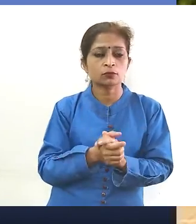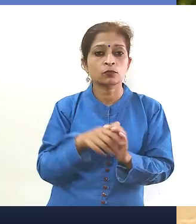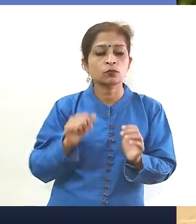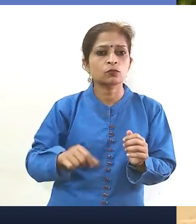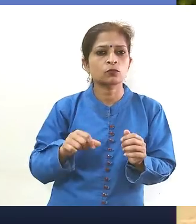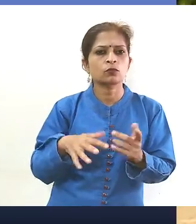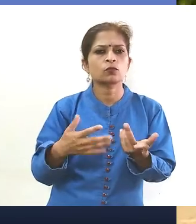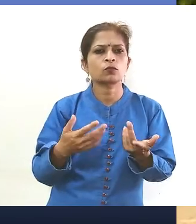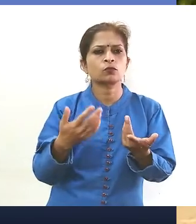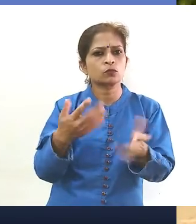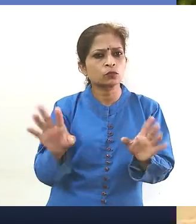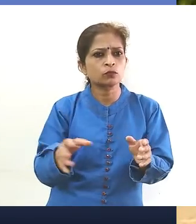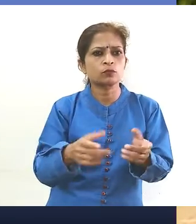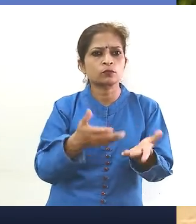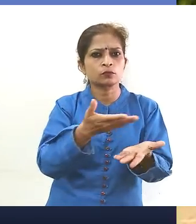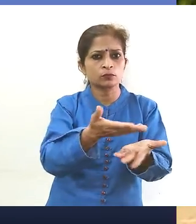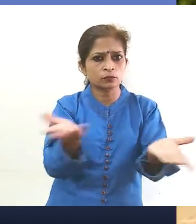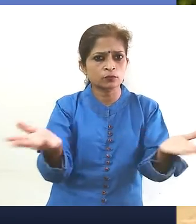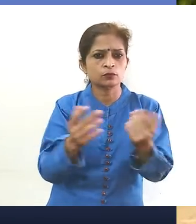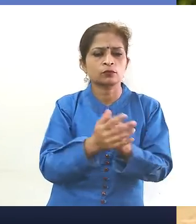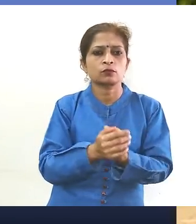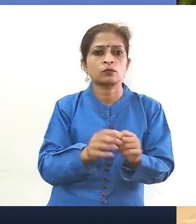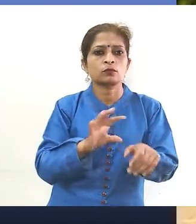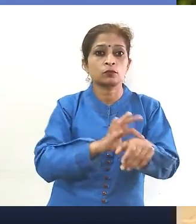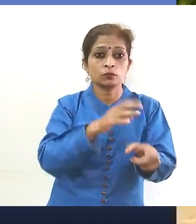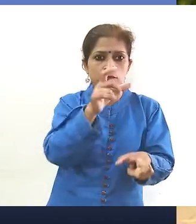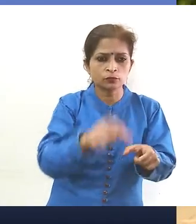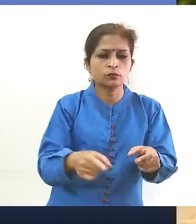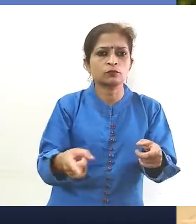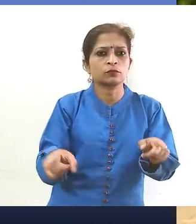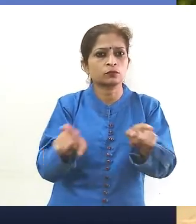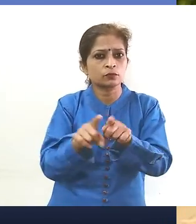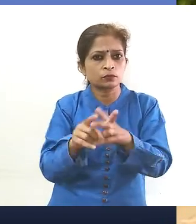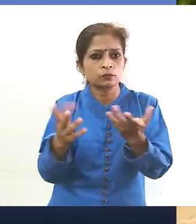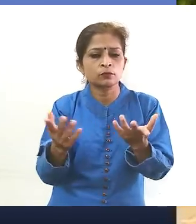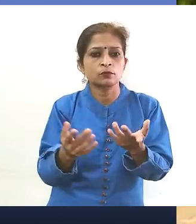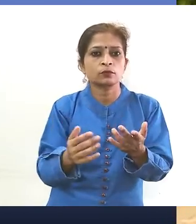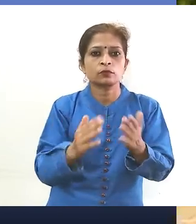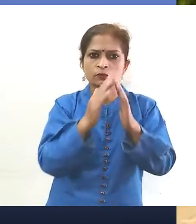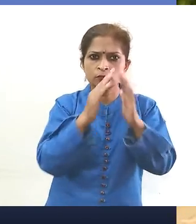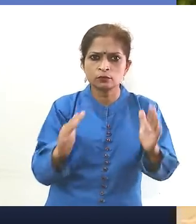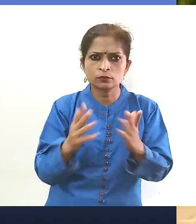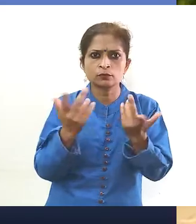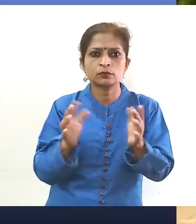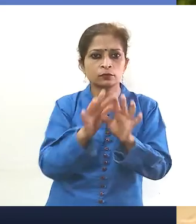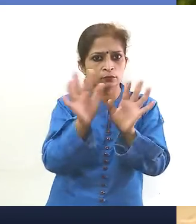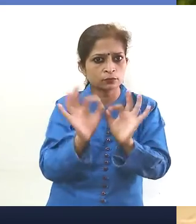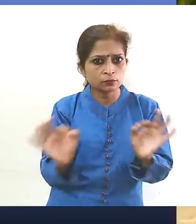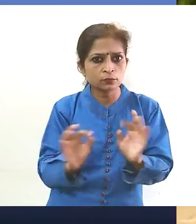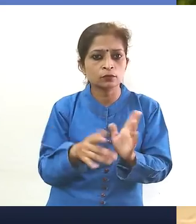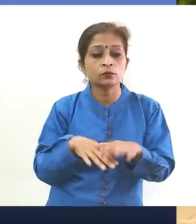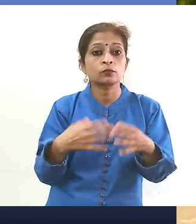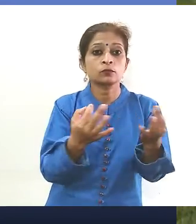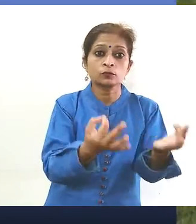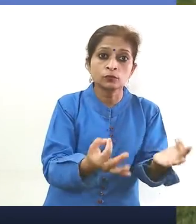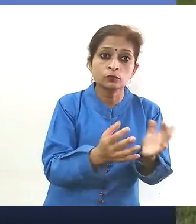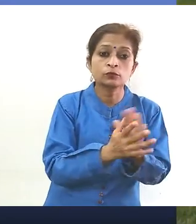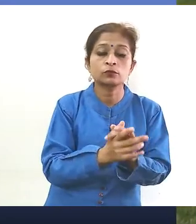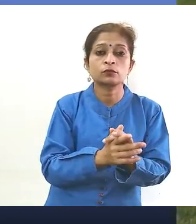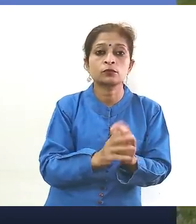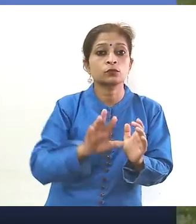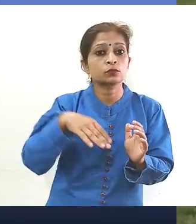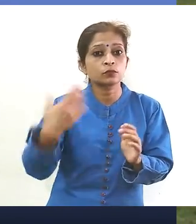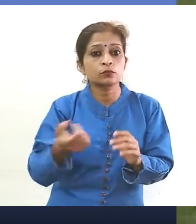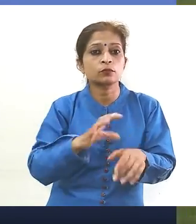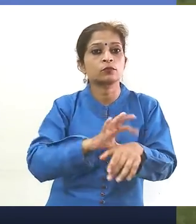चाहूँगा कि वो सब भी ट्रीटमेंट करने से पहले, माने घर पर जब वो तैयार होकर के जाते हैं, तो योग करके प्राणायाम करके फिर जो